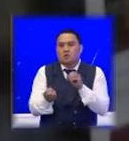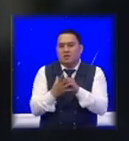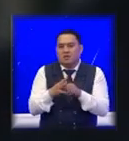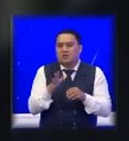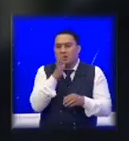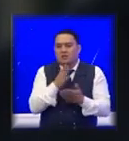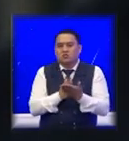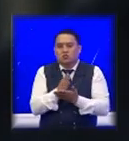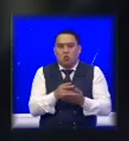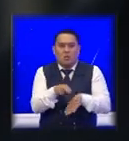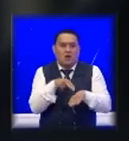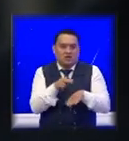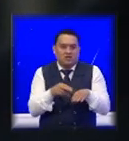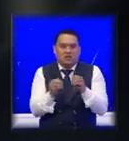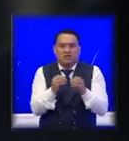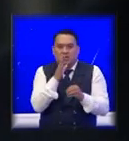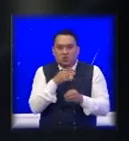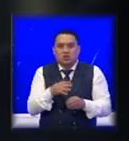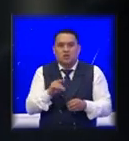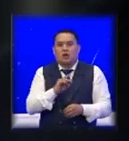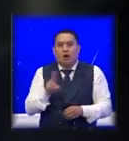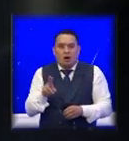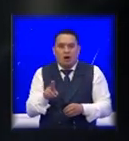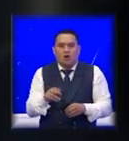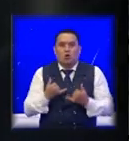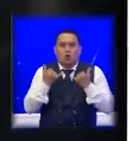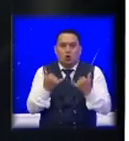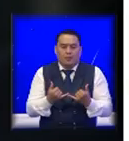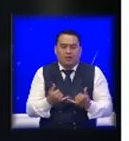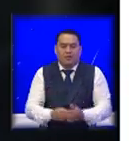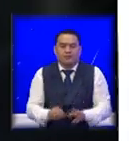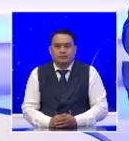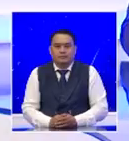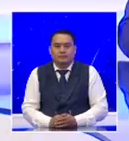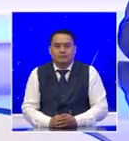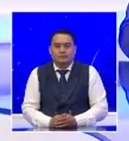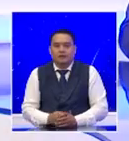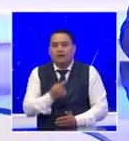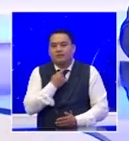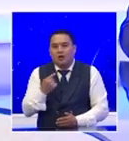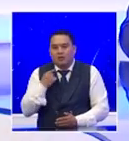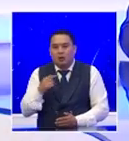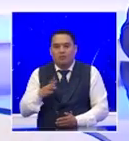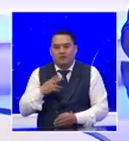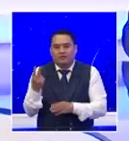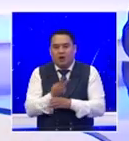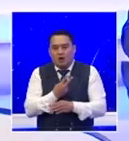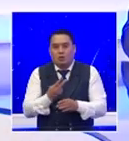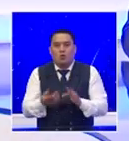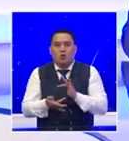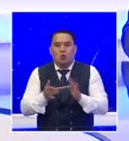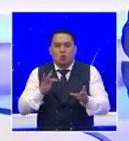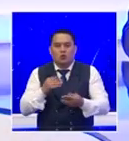лет службы в органах МВД, десятилетию Конституции РК, орденами Хурмет и Парасат. В Талдыкургане состоялся второй по